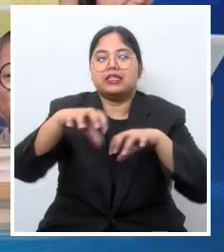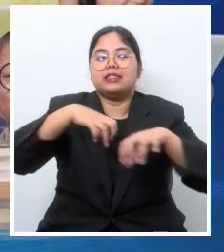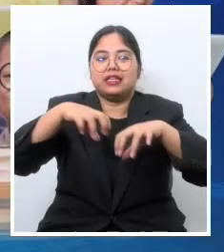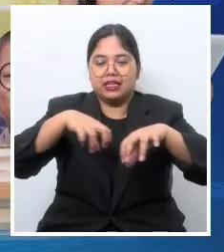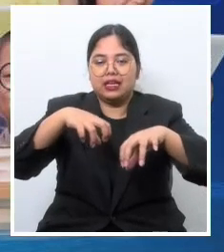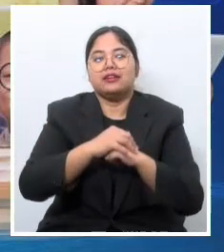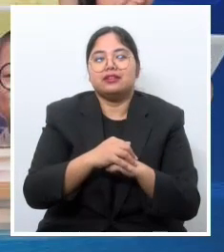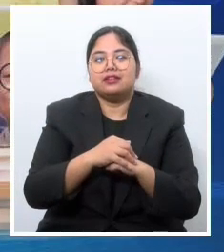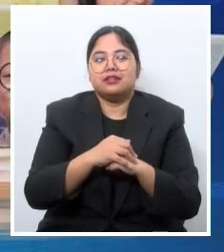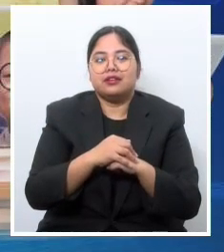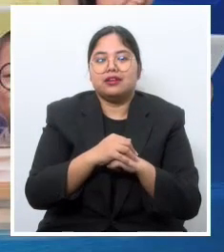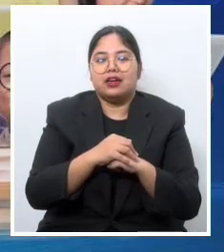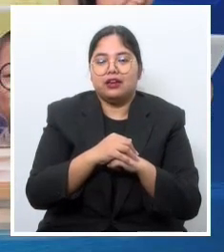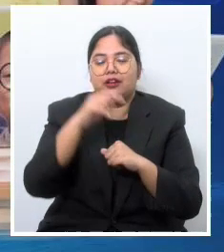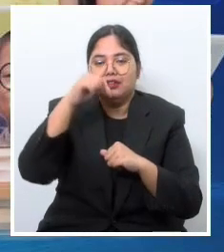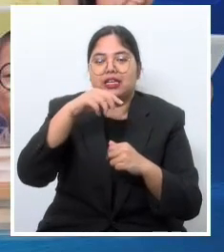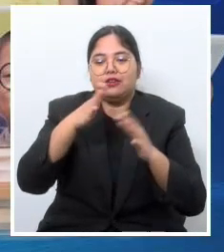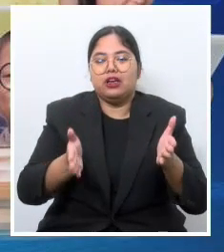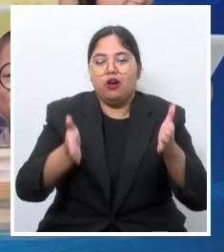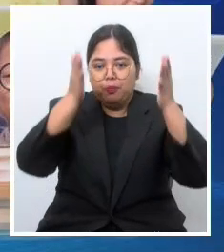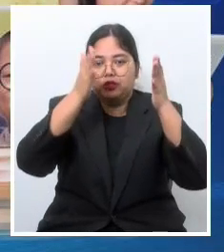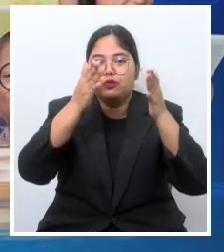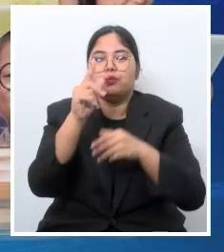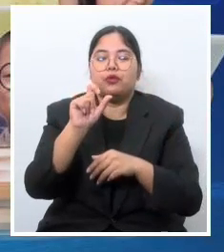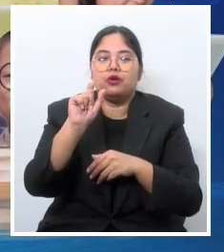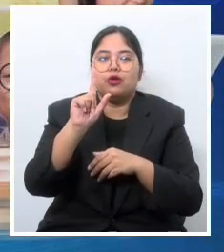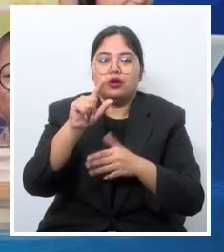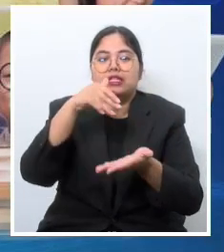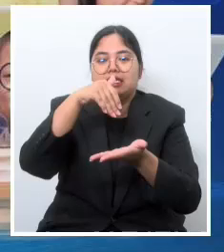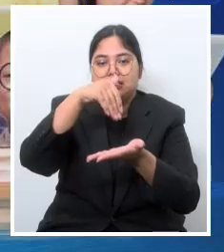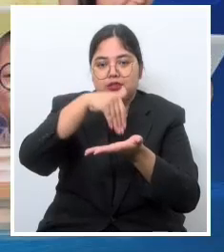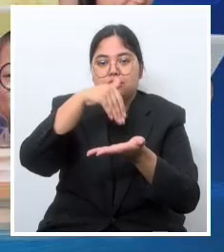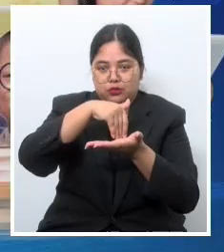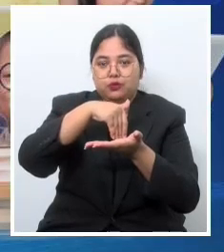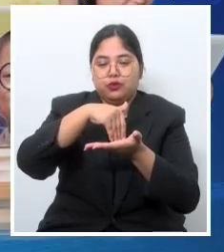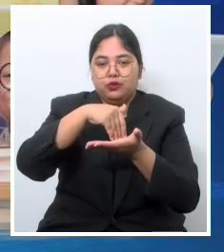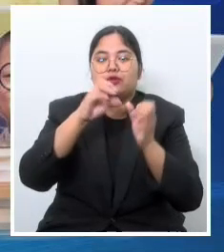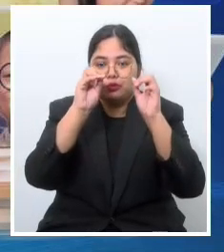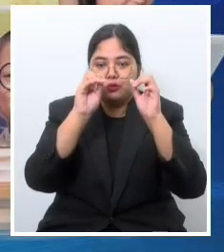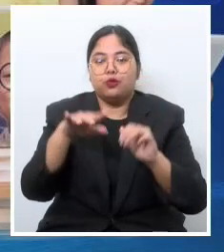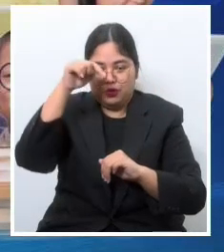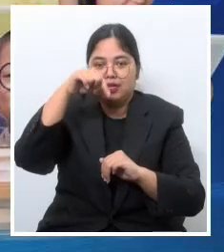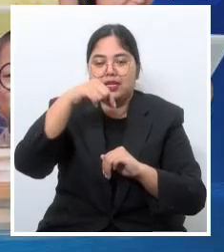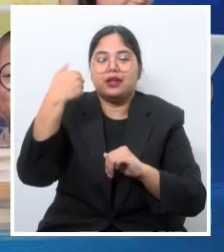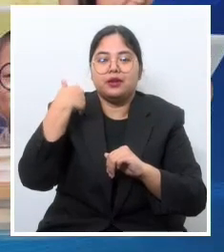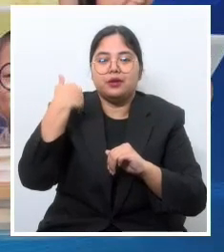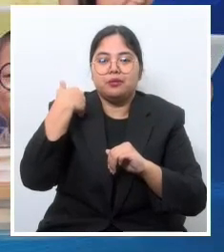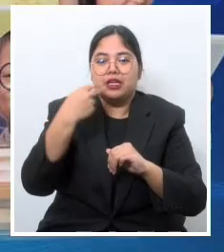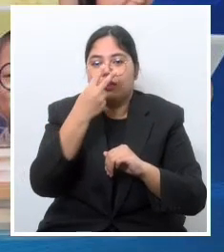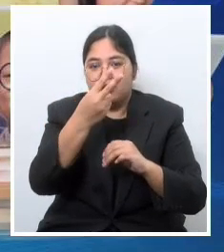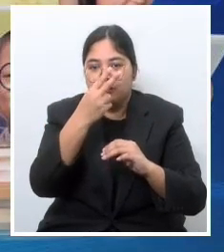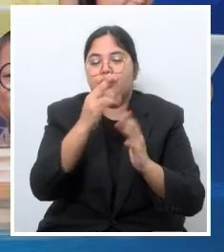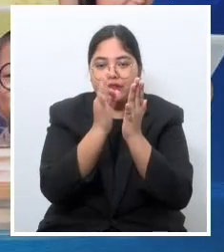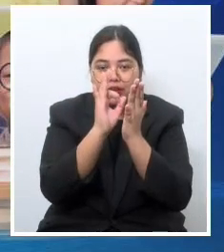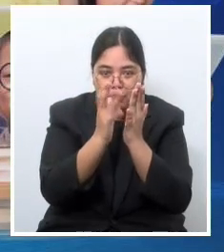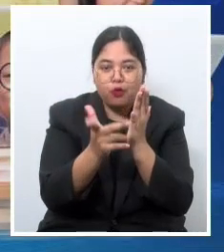หอประชุมคุรุสภานะคะโดยทุกท่านสามารถที่จะติดตามรับชมการถ่ายทอดสดได้ผ่าน Facebookแล้วก็ YouTubeของ obexChannelได้ในขณะนี้เลย